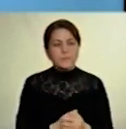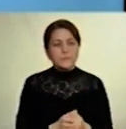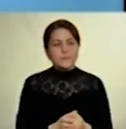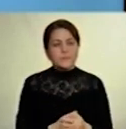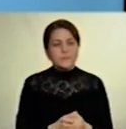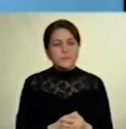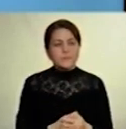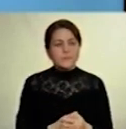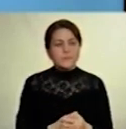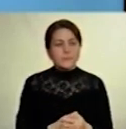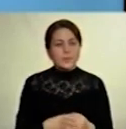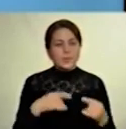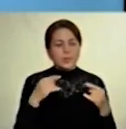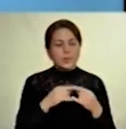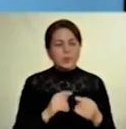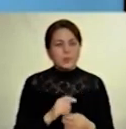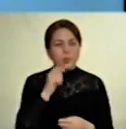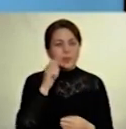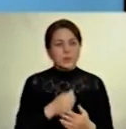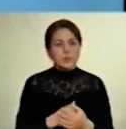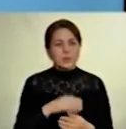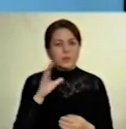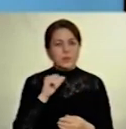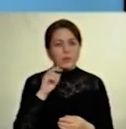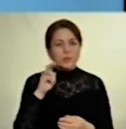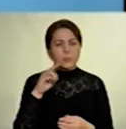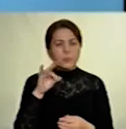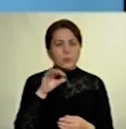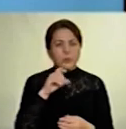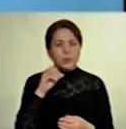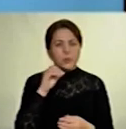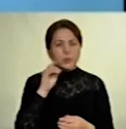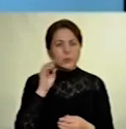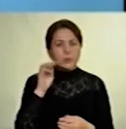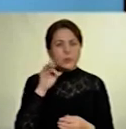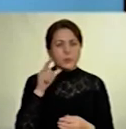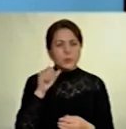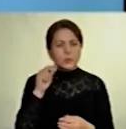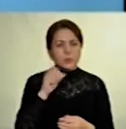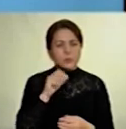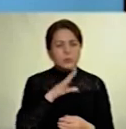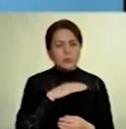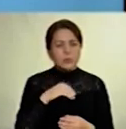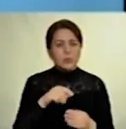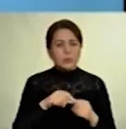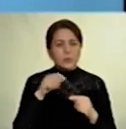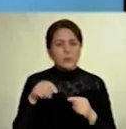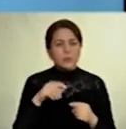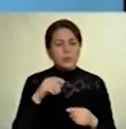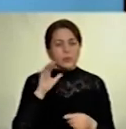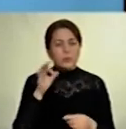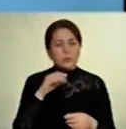Demak, ekran balandligi va proyektorgacha bo'lgan masofa to'g'ri proporsional